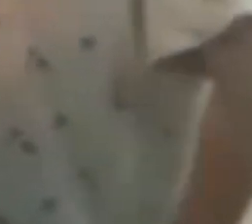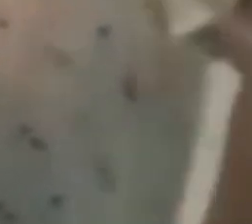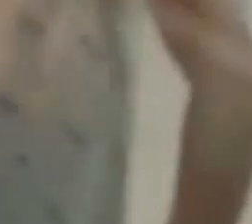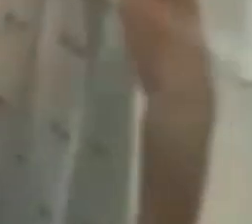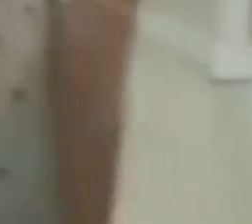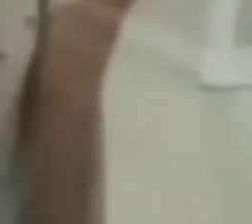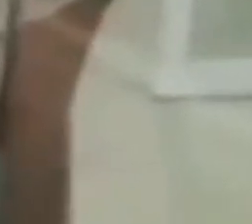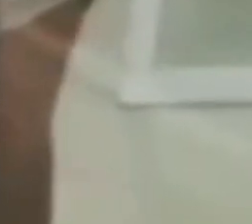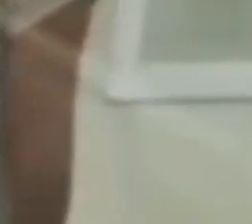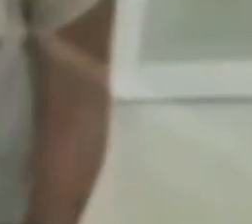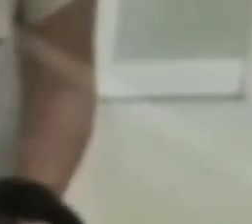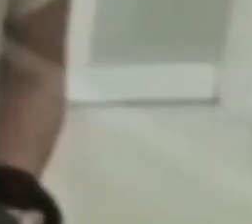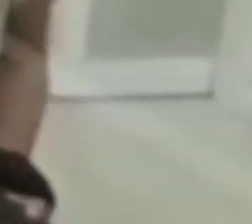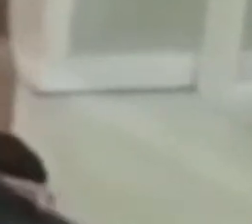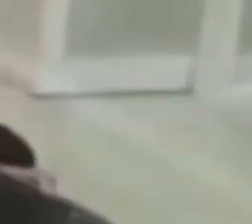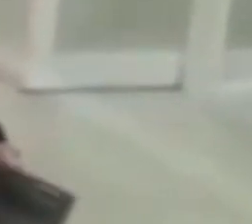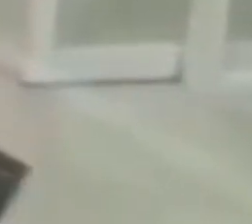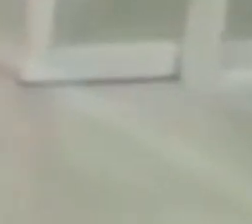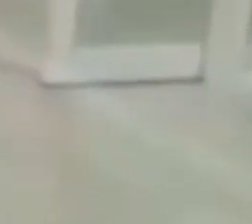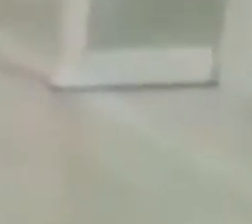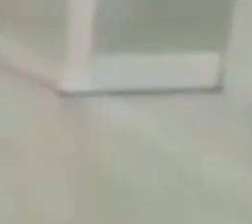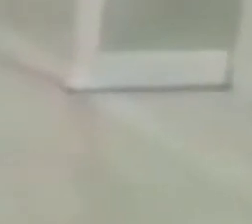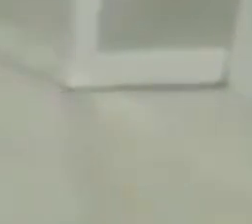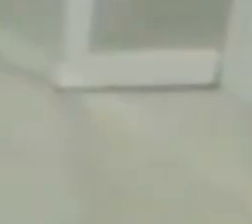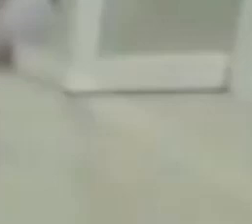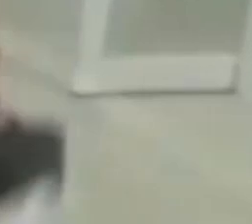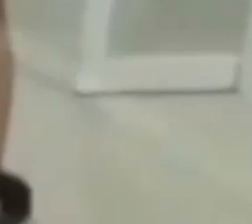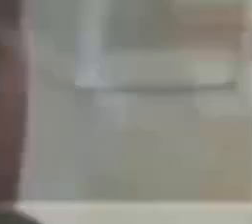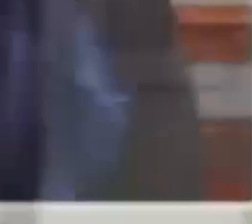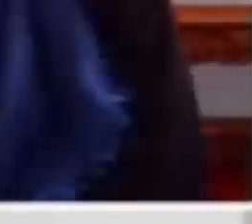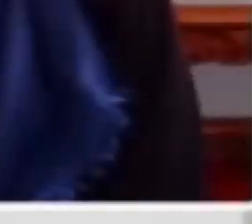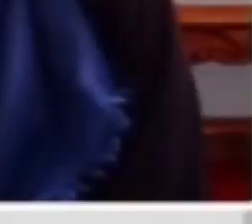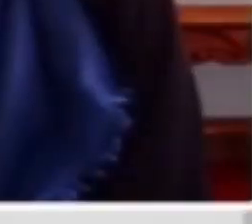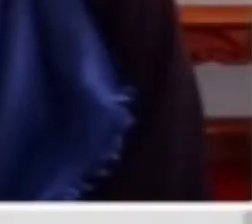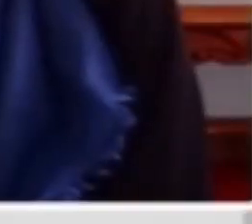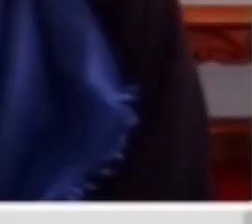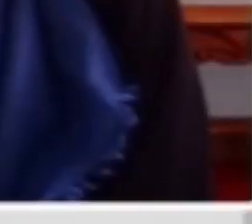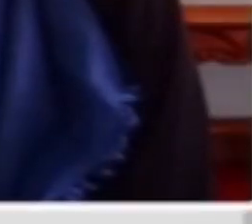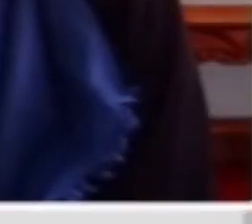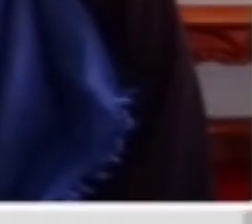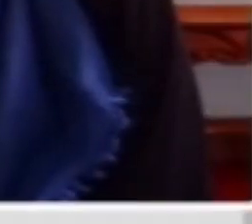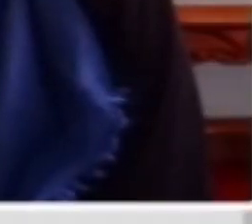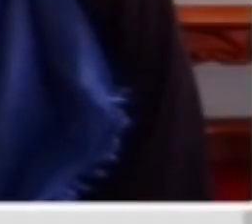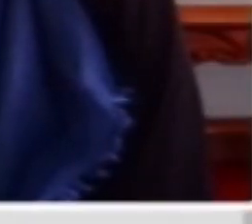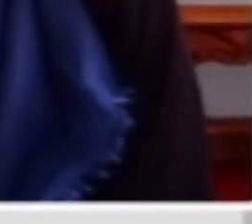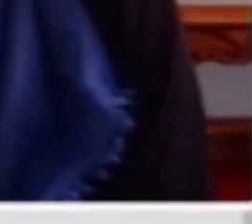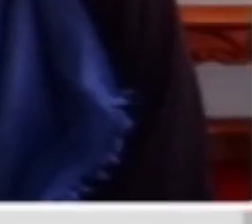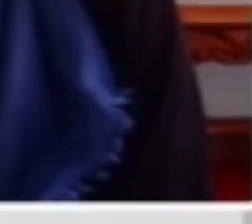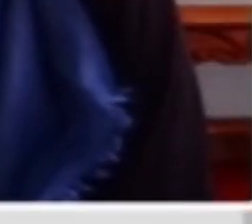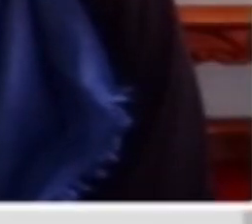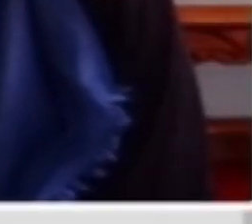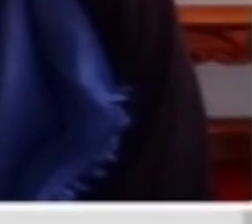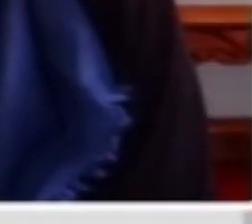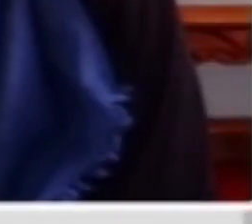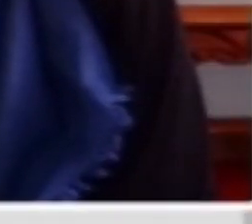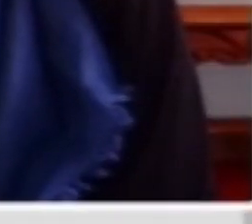tidak merasa kesepian gitu. Baik, ketika memang pertama kali dinyatakan positif corona, bagaimana